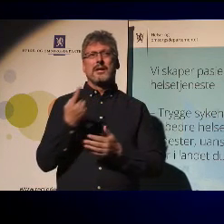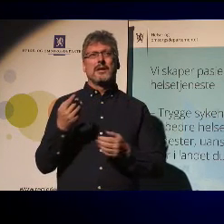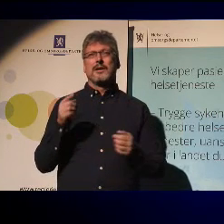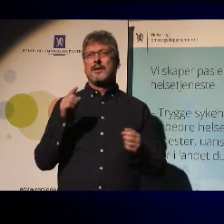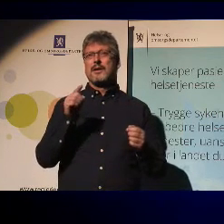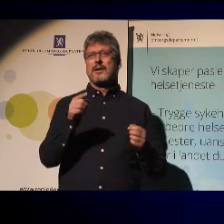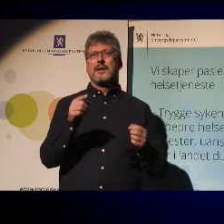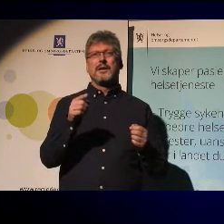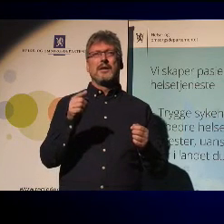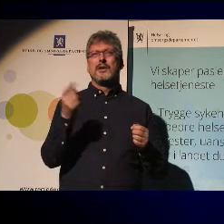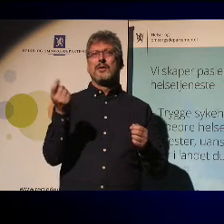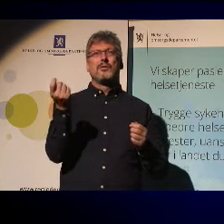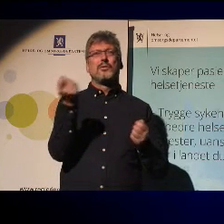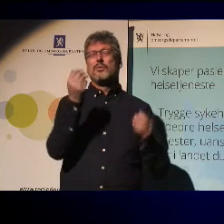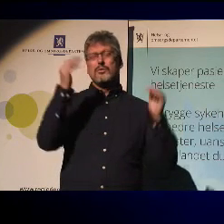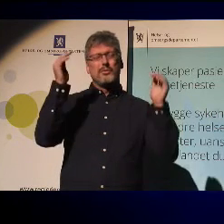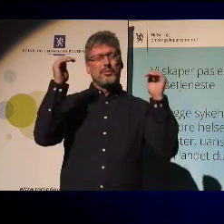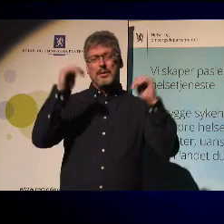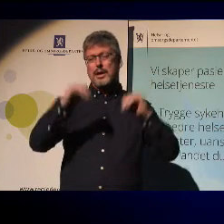någonstans i